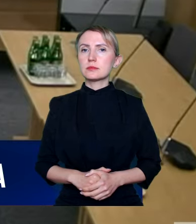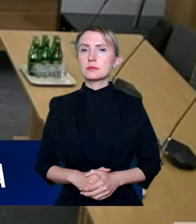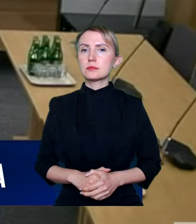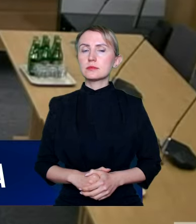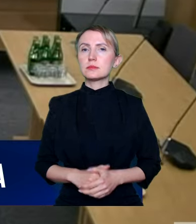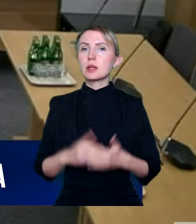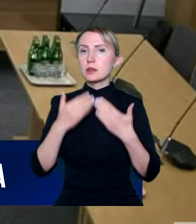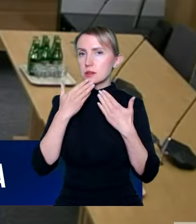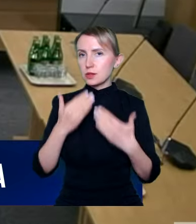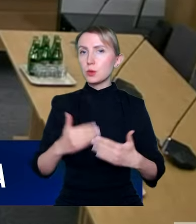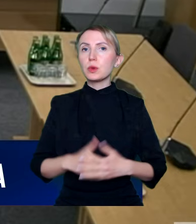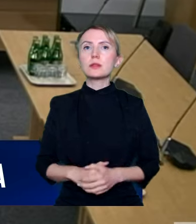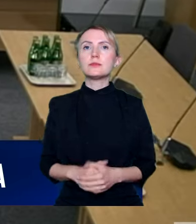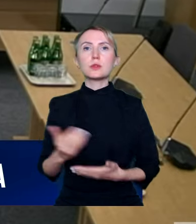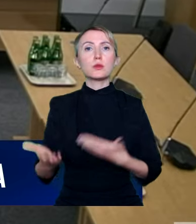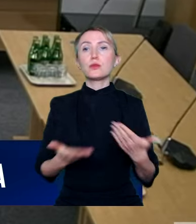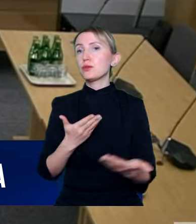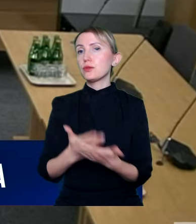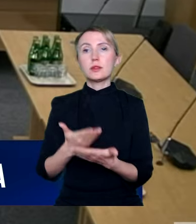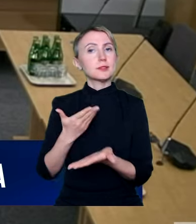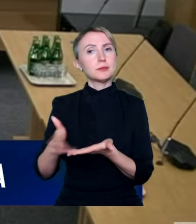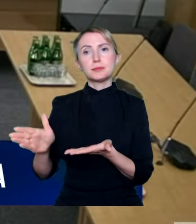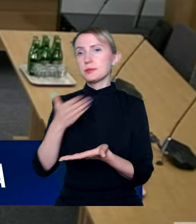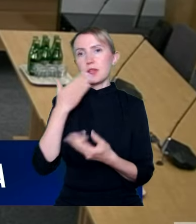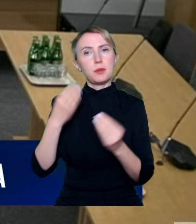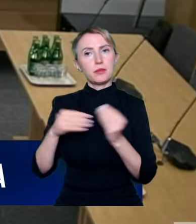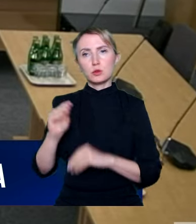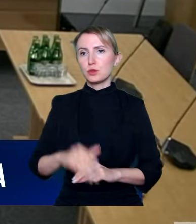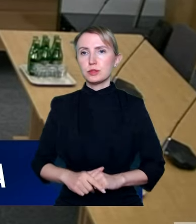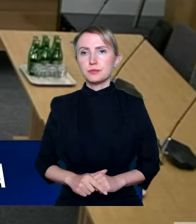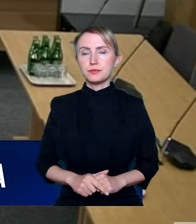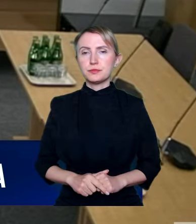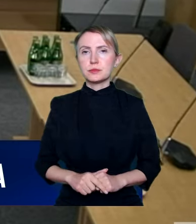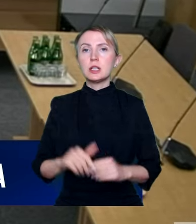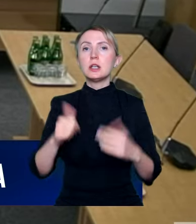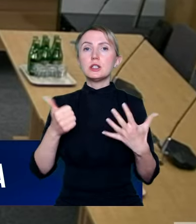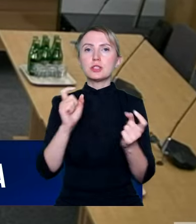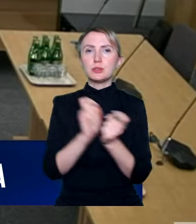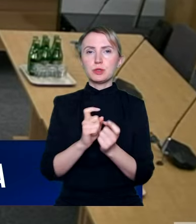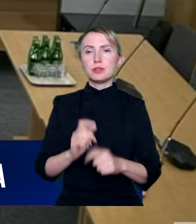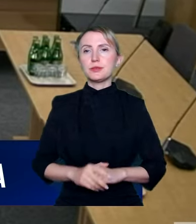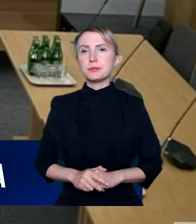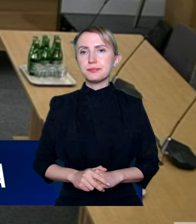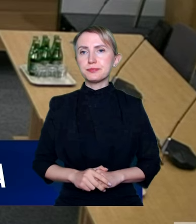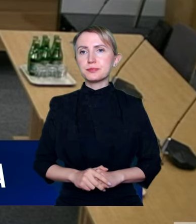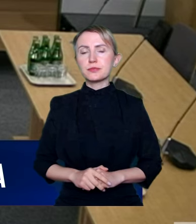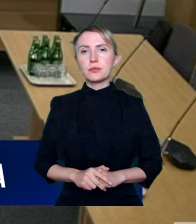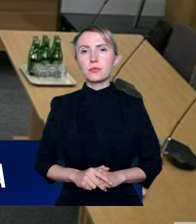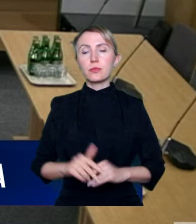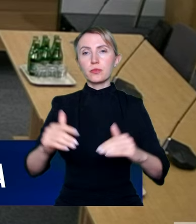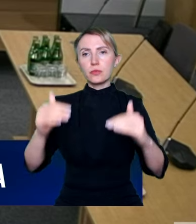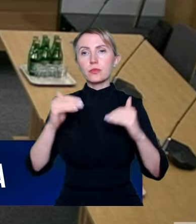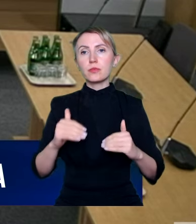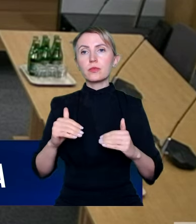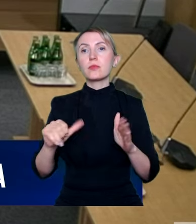Dziękuję uprzejmie. Wniosek nie uzyskał większości. 6 głosów przeciw, 3 za. Kto jest za